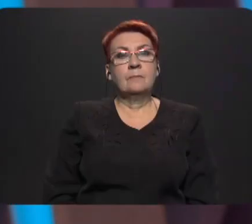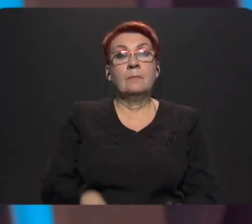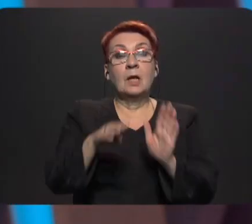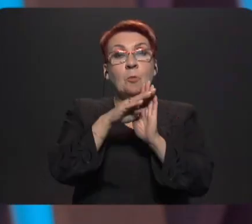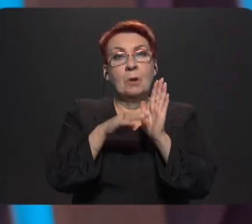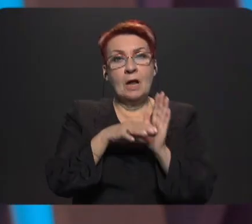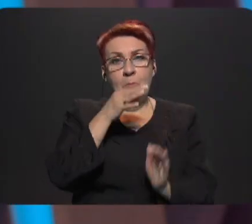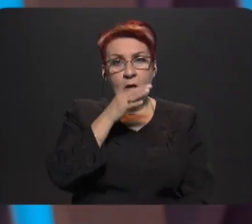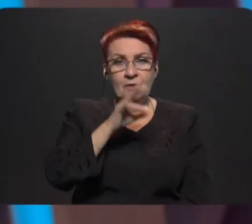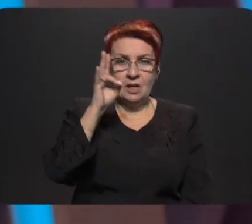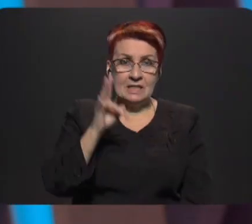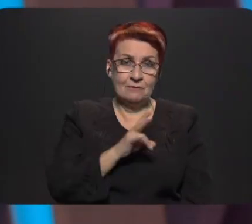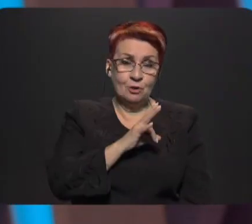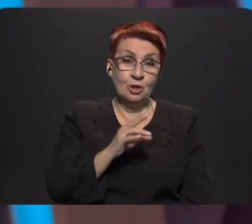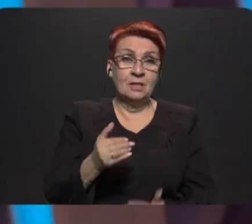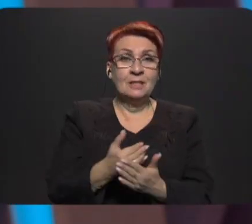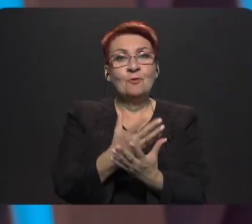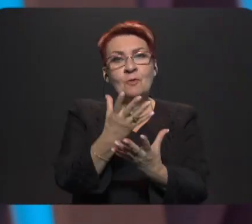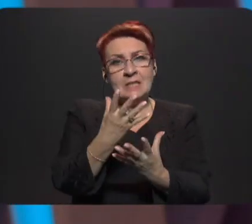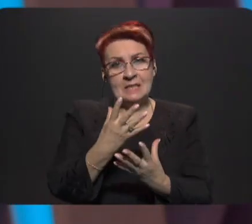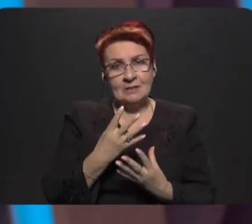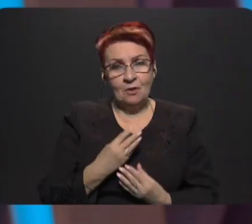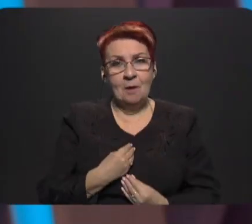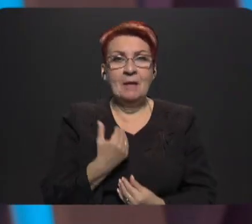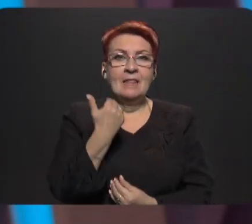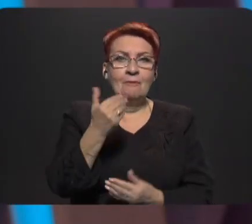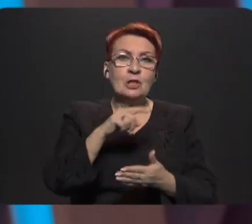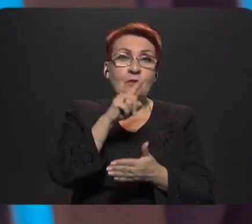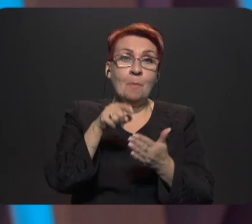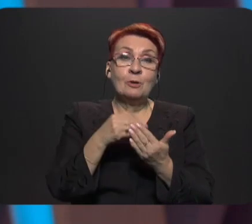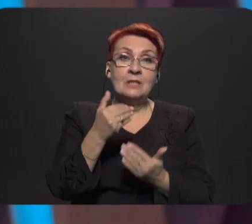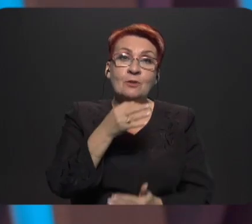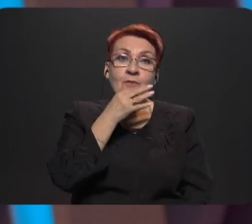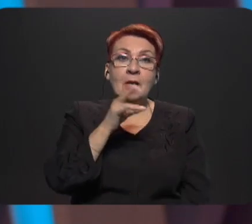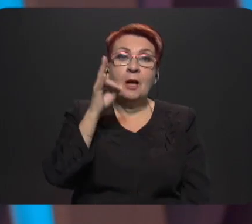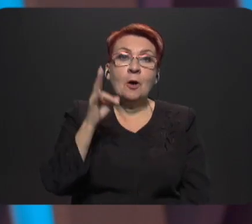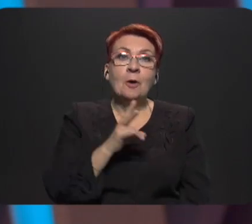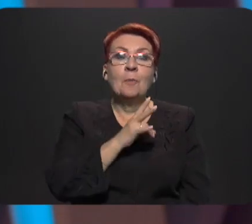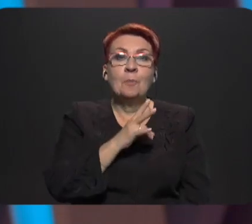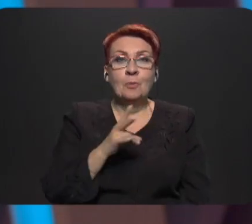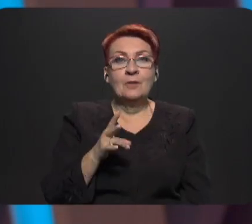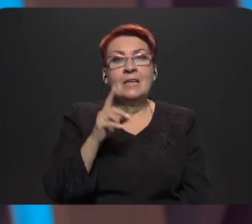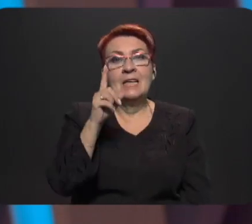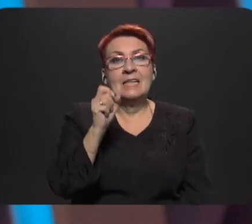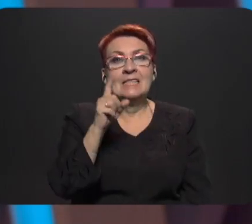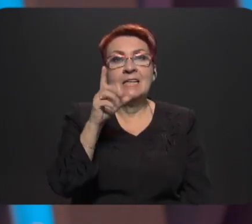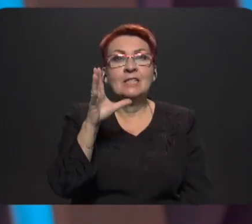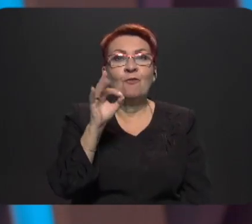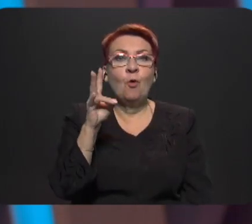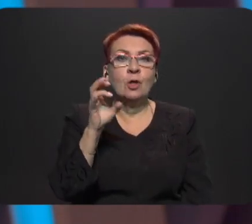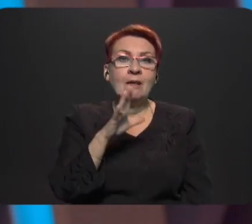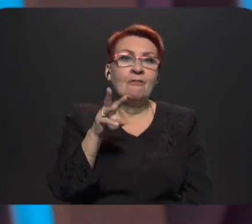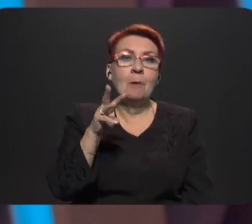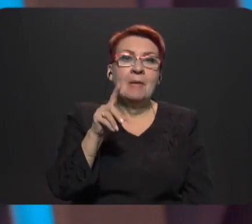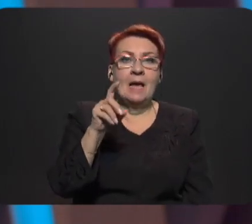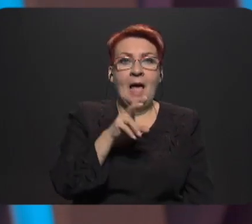Программа «Прямая линия. Ответ священника» снова в эфире. Напомню, что на ваши вопросы сегодня отвечает протоиерей Михаил Зазвонов. А дозвониться и написать